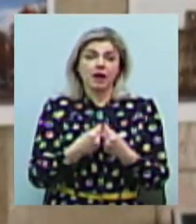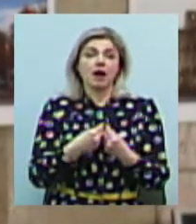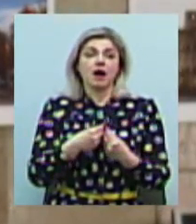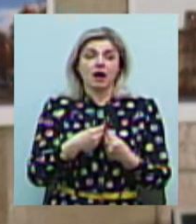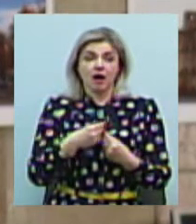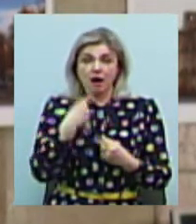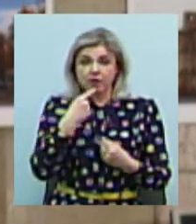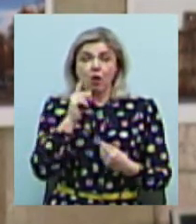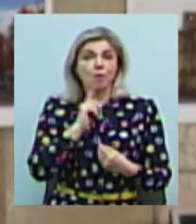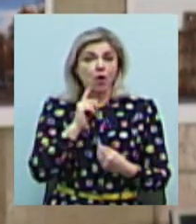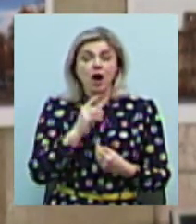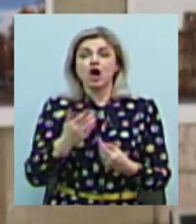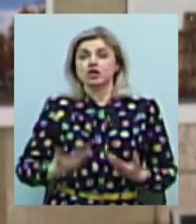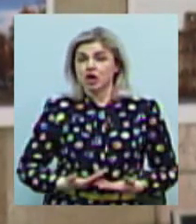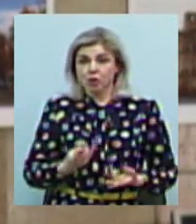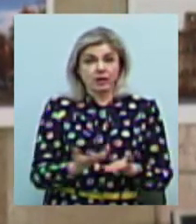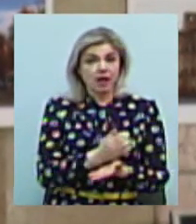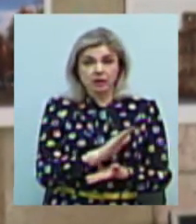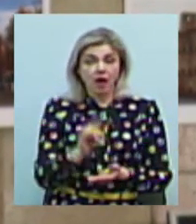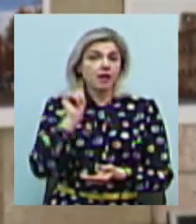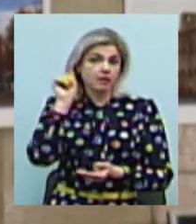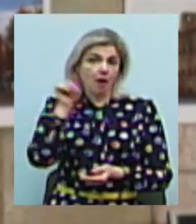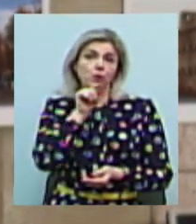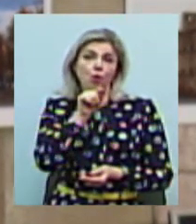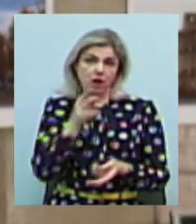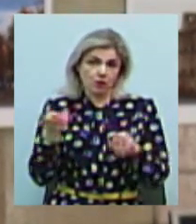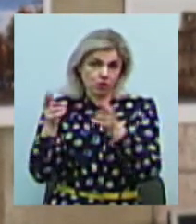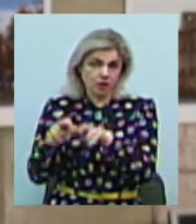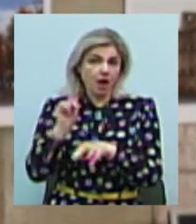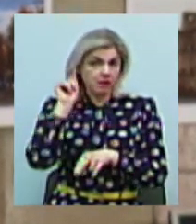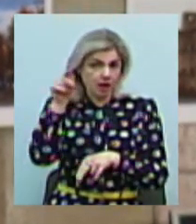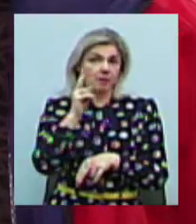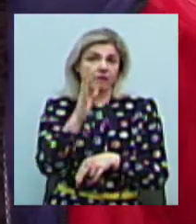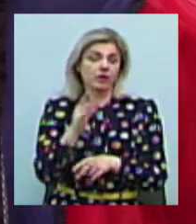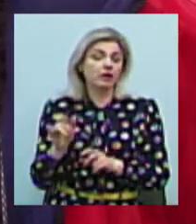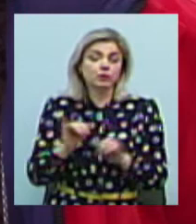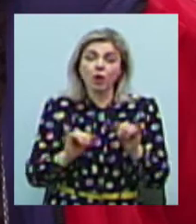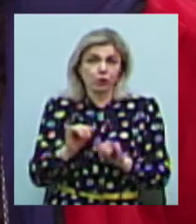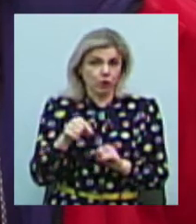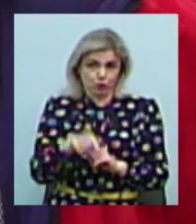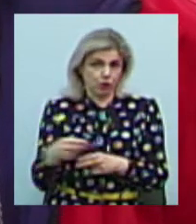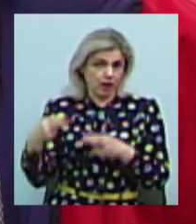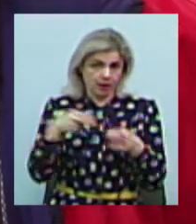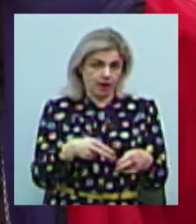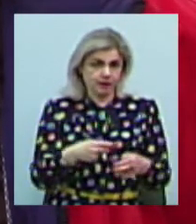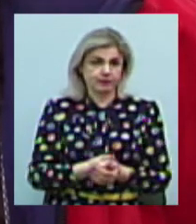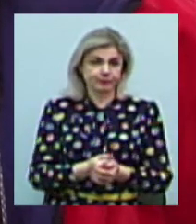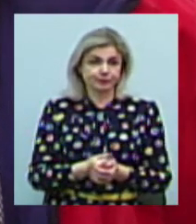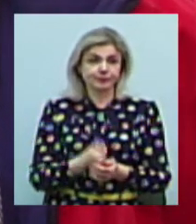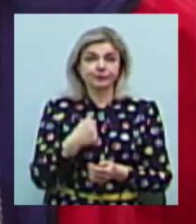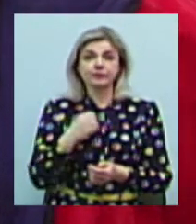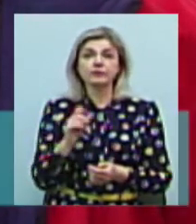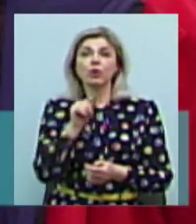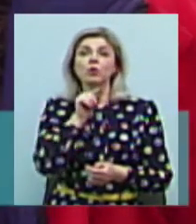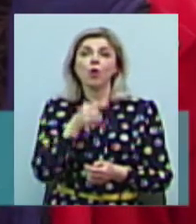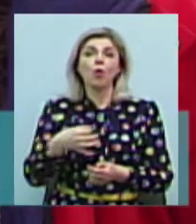не знайде житло, в Луганську залишилось. Там квартира, їхати, тобто, нема куди поки. Ми з Луганської області, город